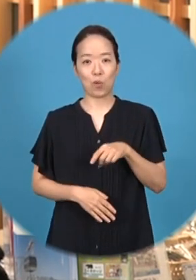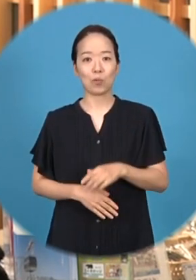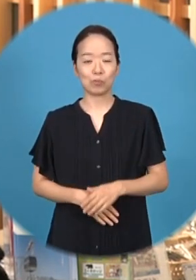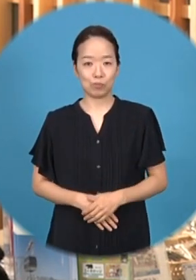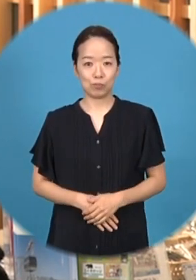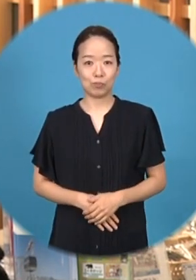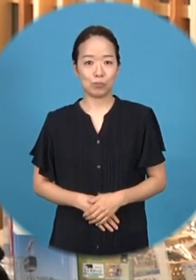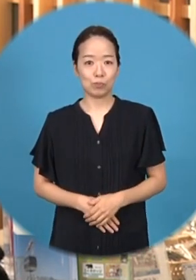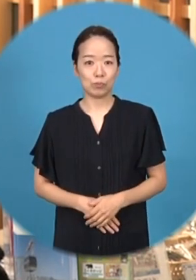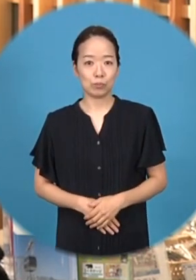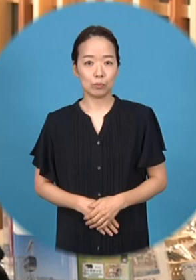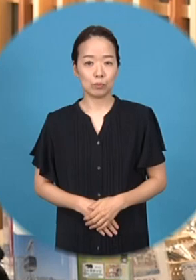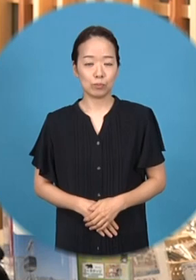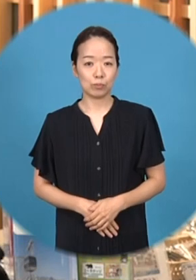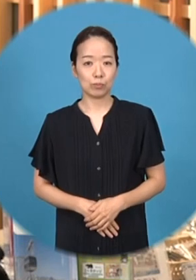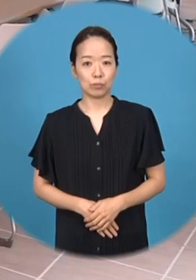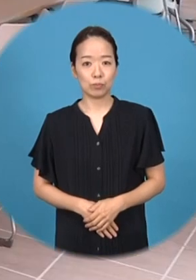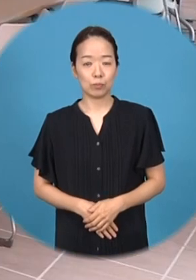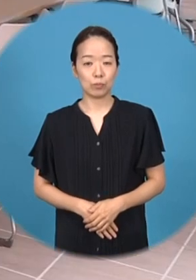っています。